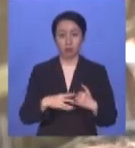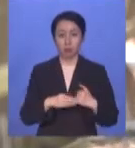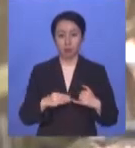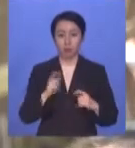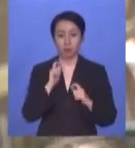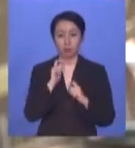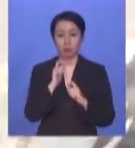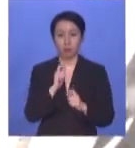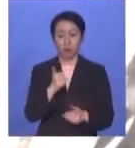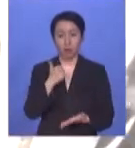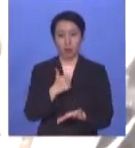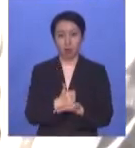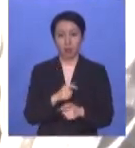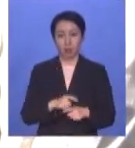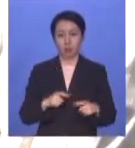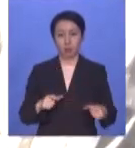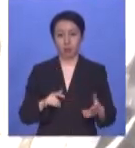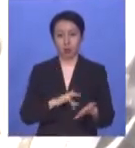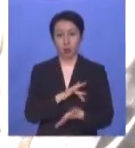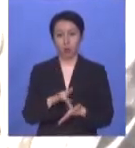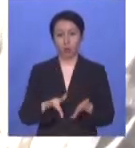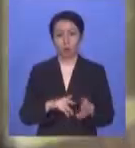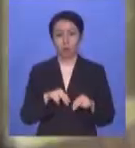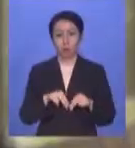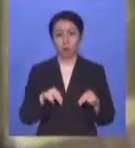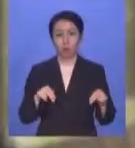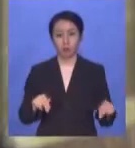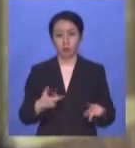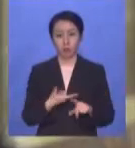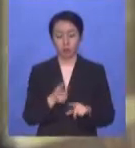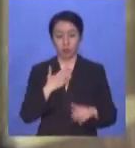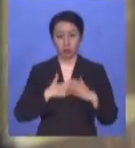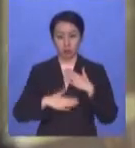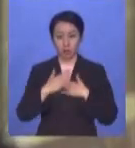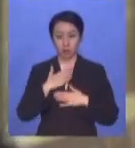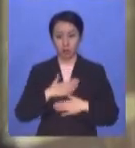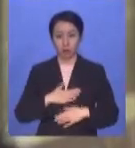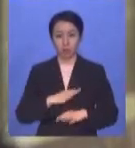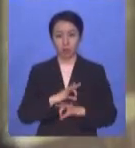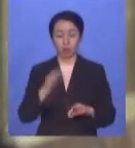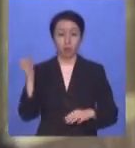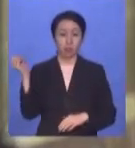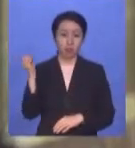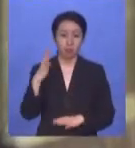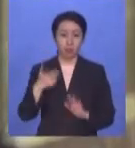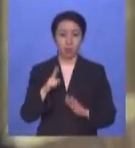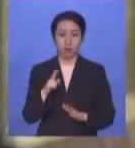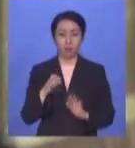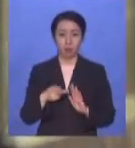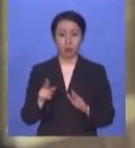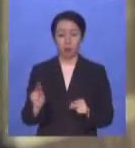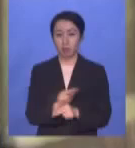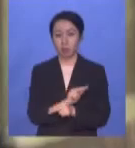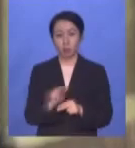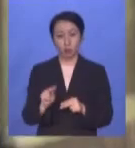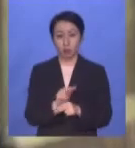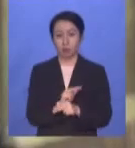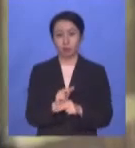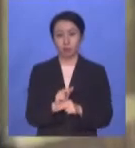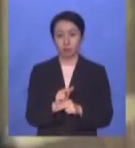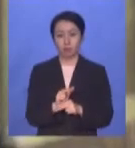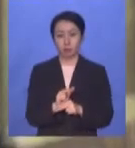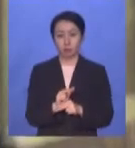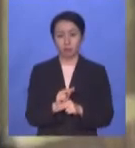дал акимат города Петропавловска. Довольны. Хорошая светлая квартира с хорошим ремонтом.